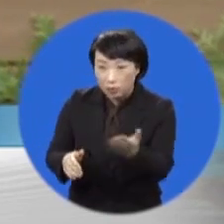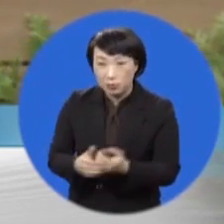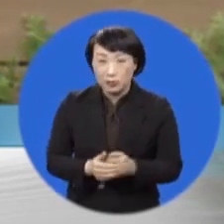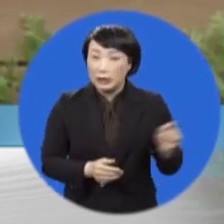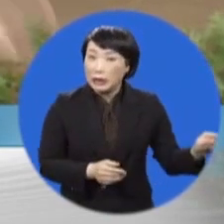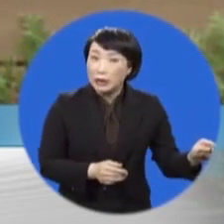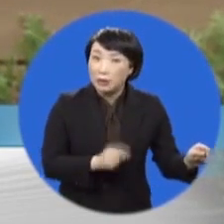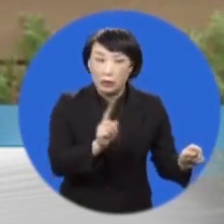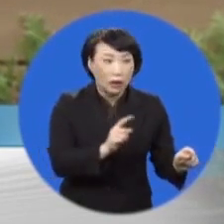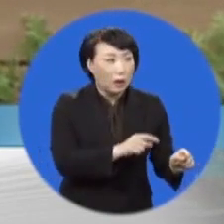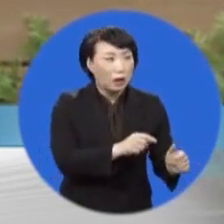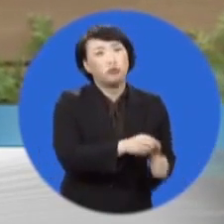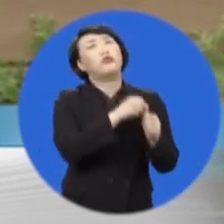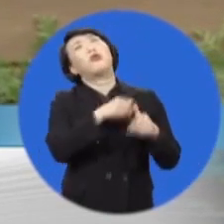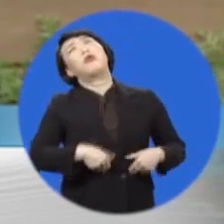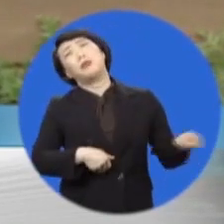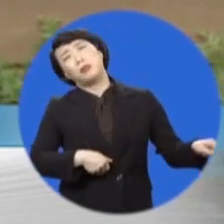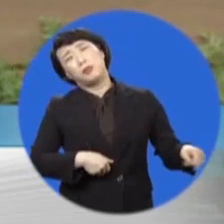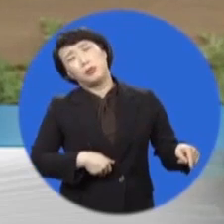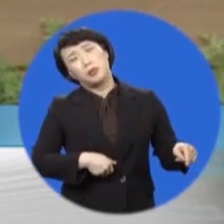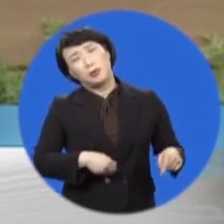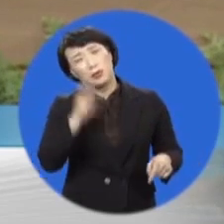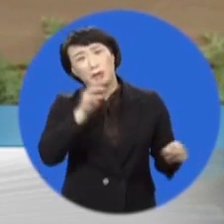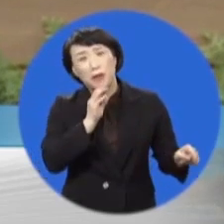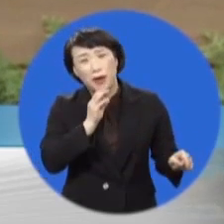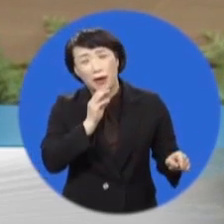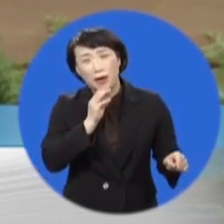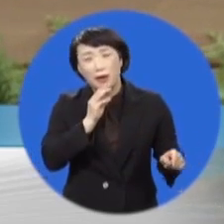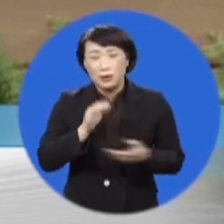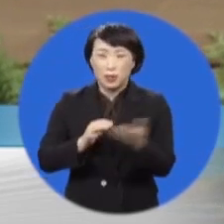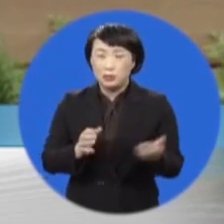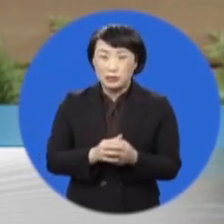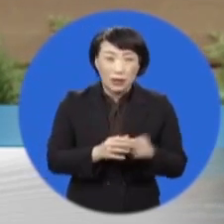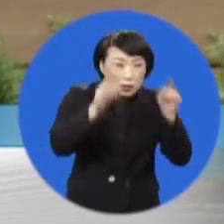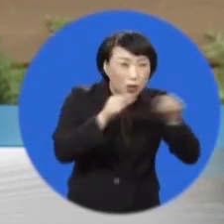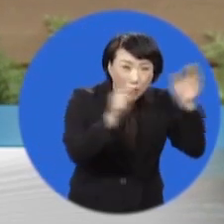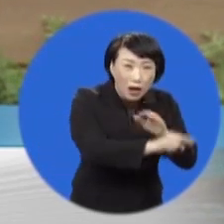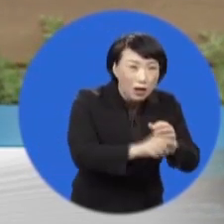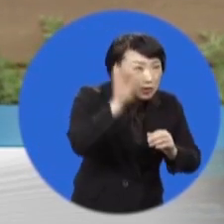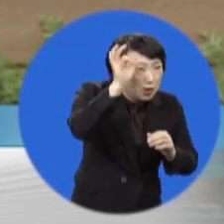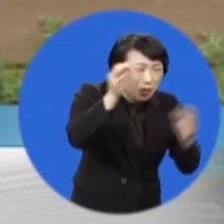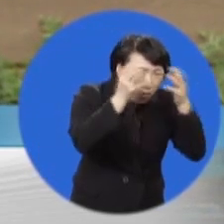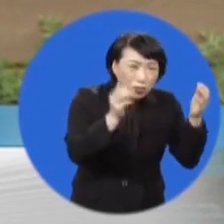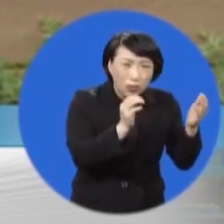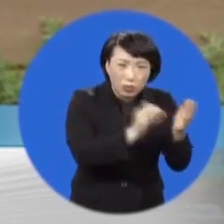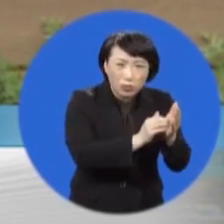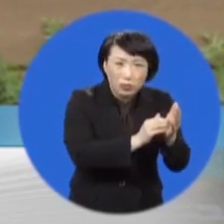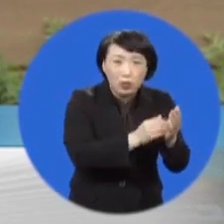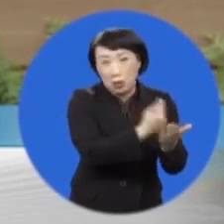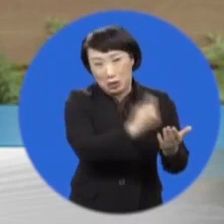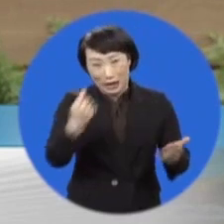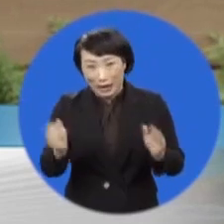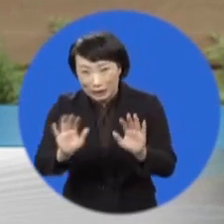마크 사람 한살림은 안되겠지 여느 보통 당하나 나오는 것도 아니야 101 당